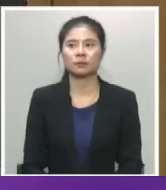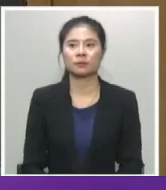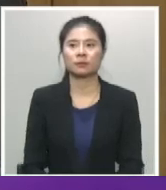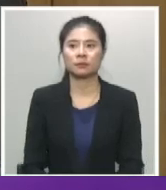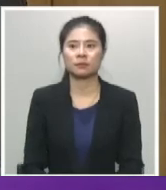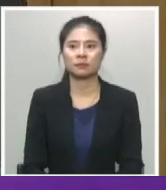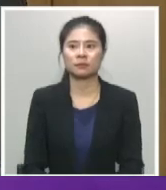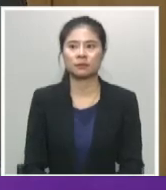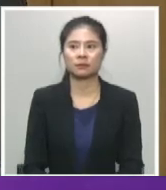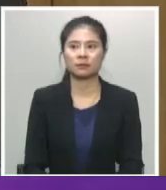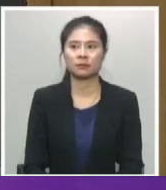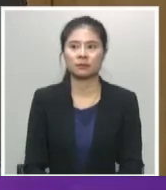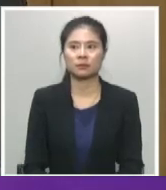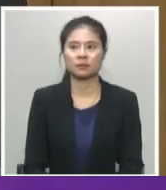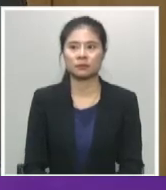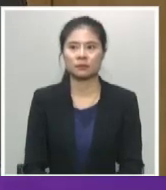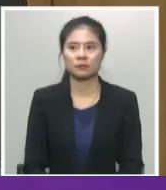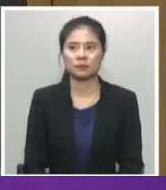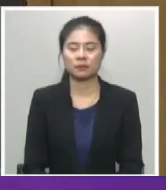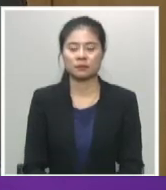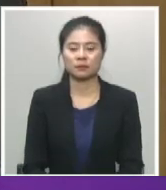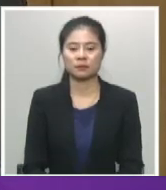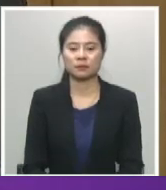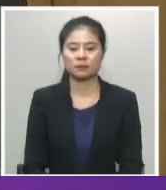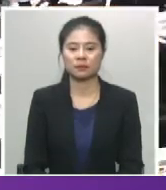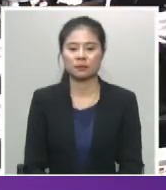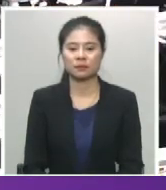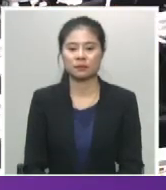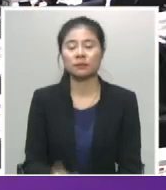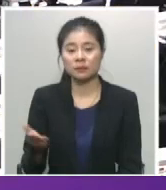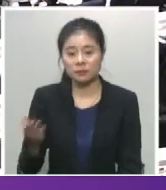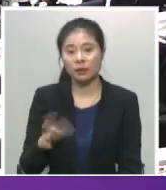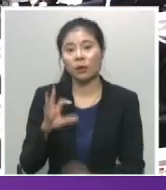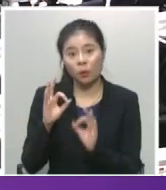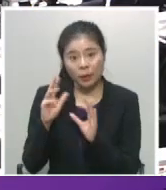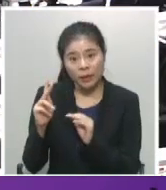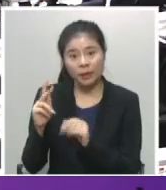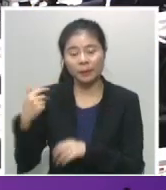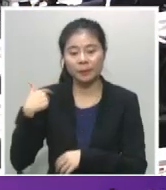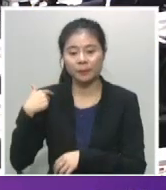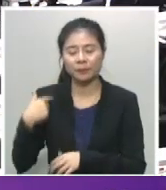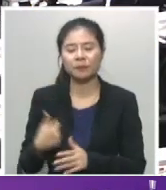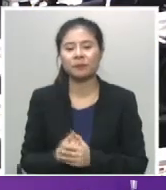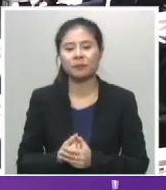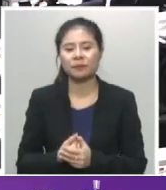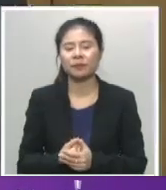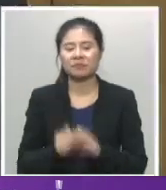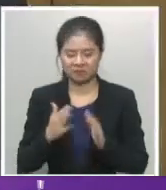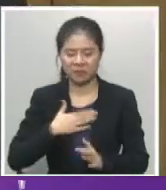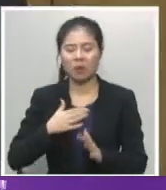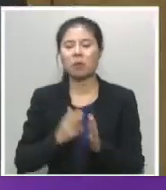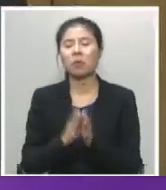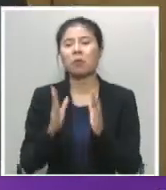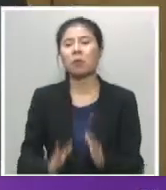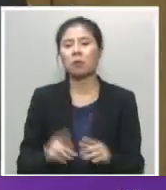ดีไหมตรงกลางถ้าพอได้นะทางซ้ายโอเคไหมครับนะเราคนไทยด้วยกันที่แหละ